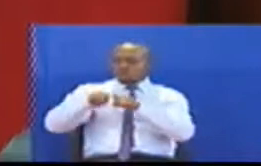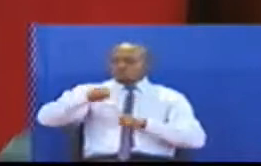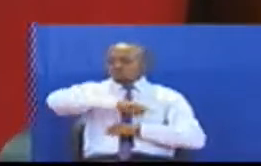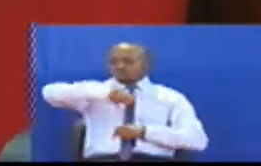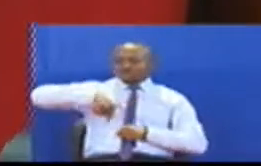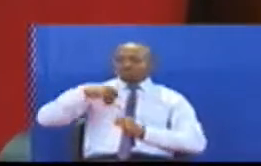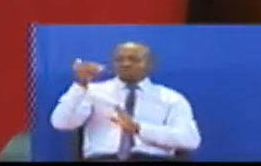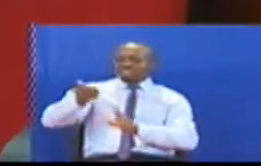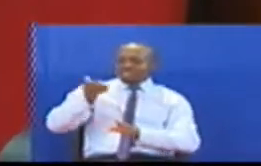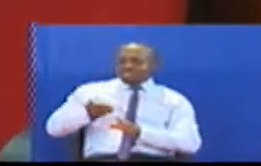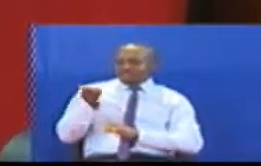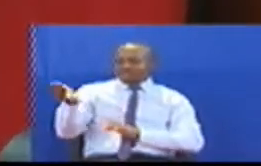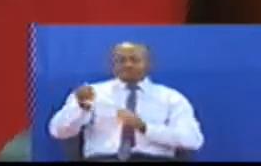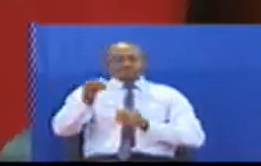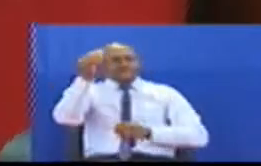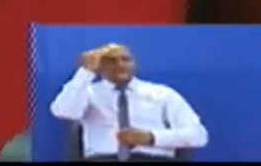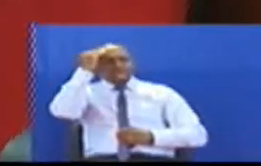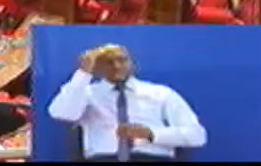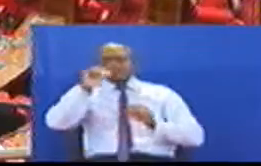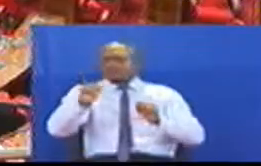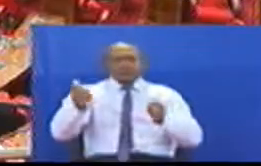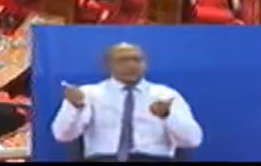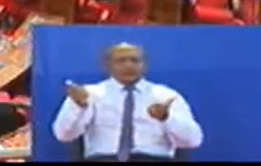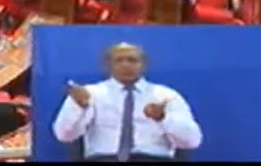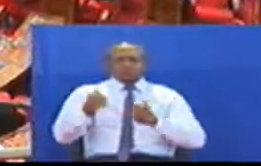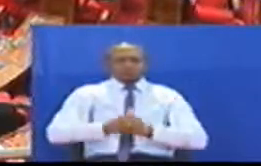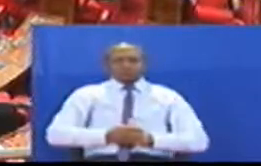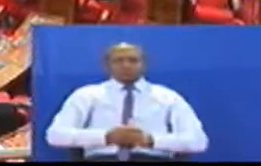vijijini bado hawana elimu ya kutosha.